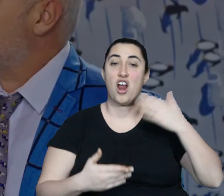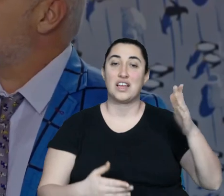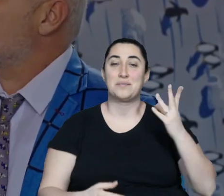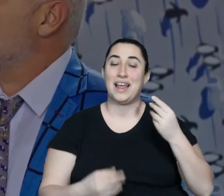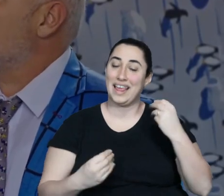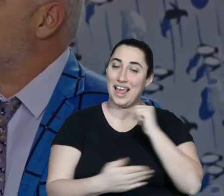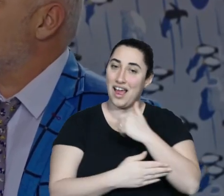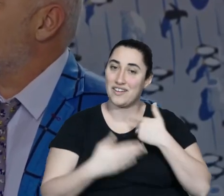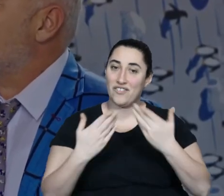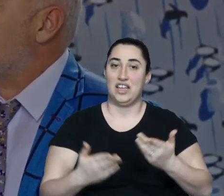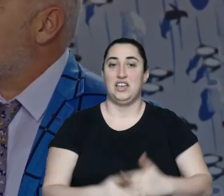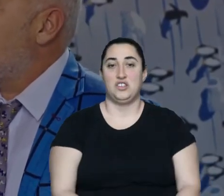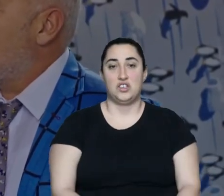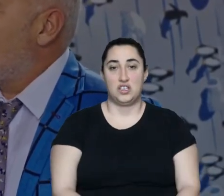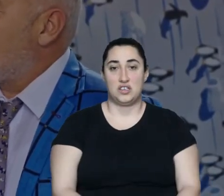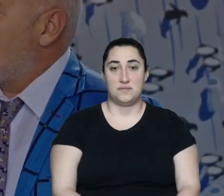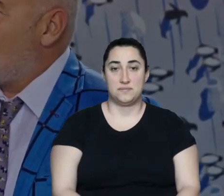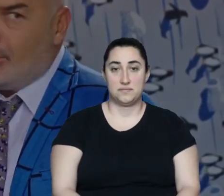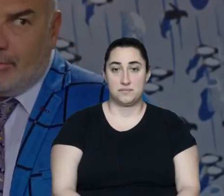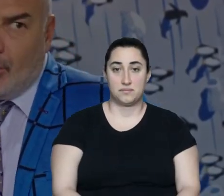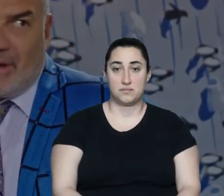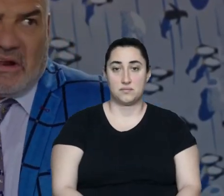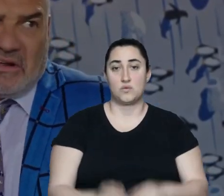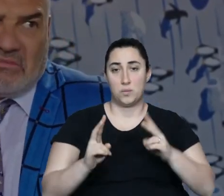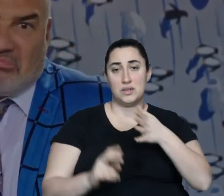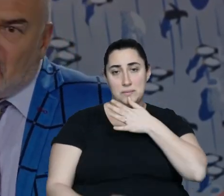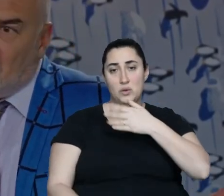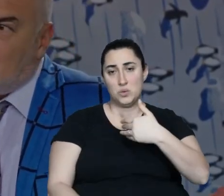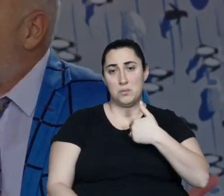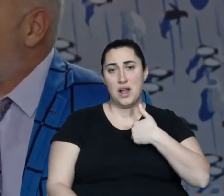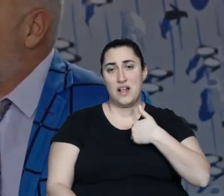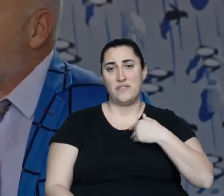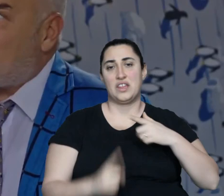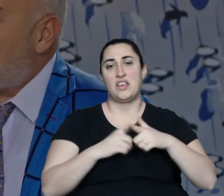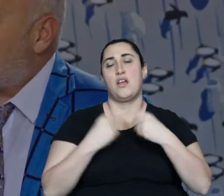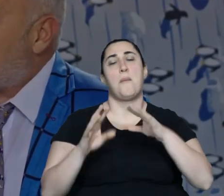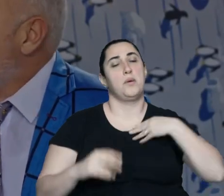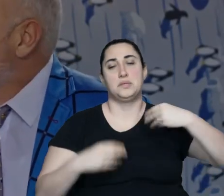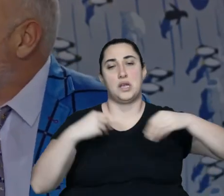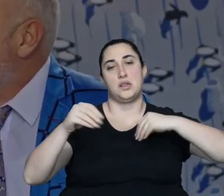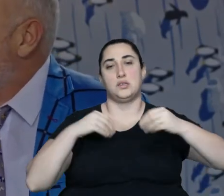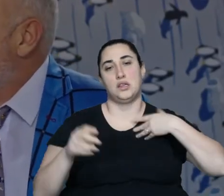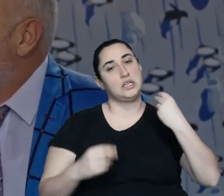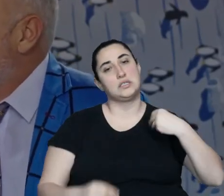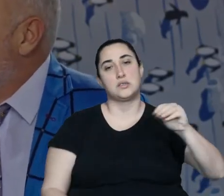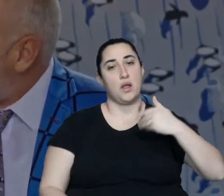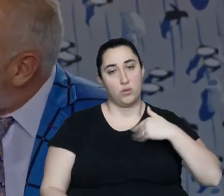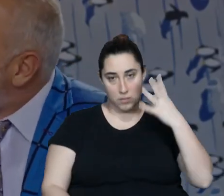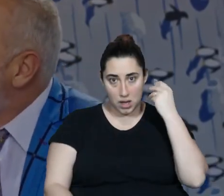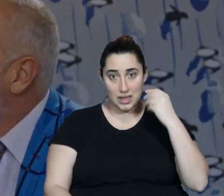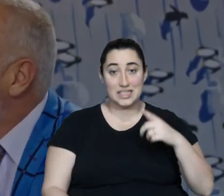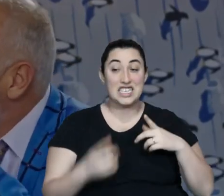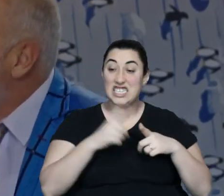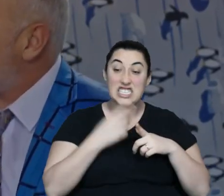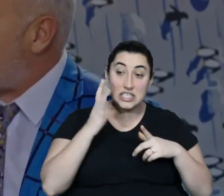daha iyi yardımcı olur diye söylüyorum ben sana. Yani normalde biliyorum ben hani kiralamam, satarım. Ben iyi satarım. Anladın mı? Bana